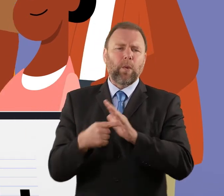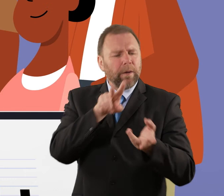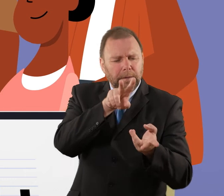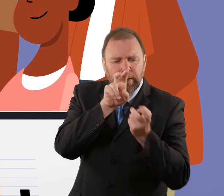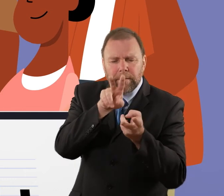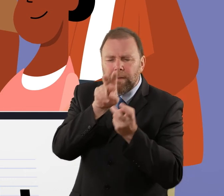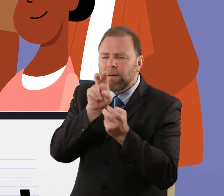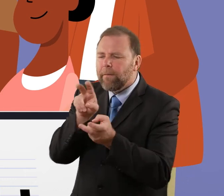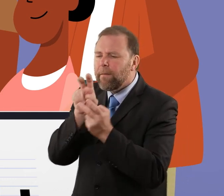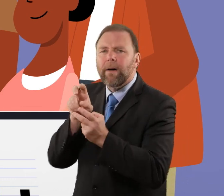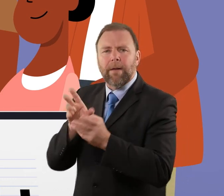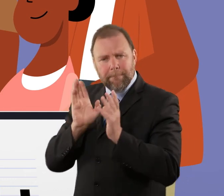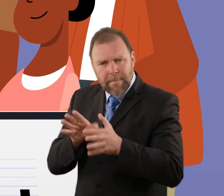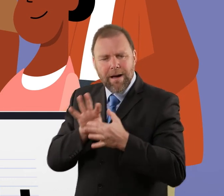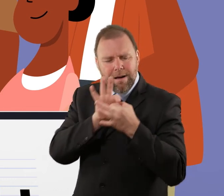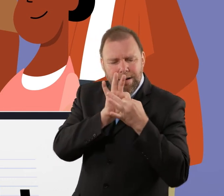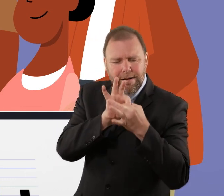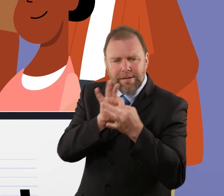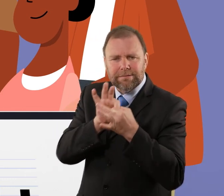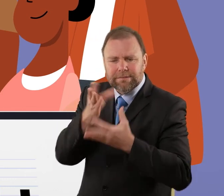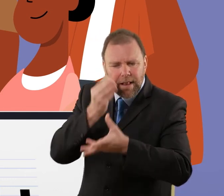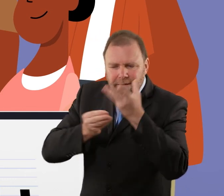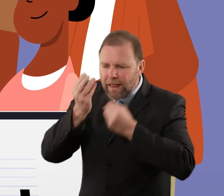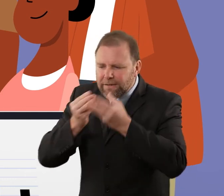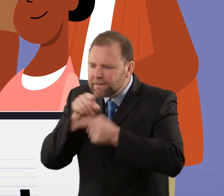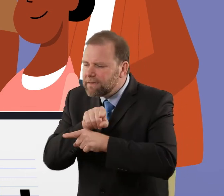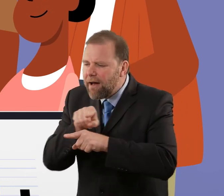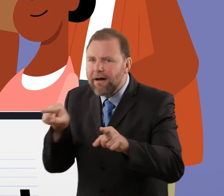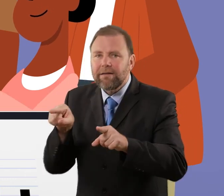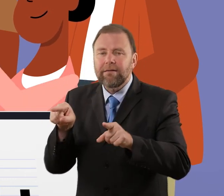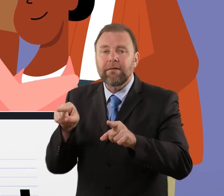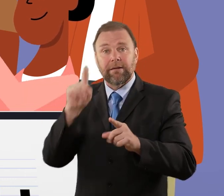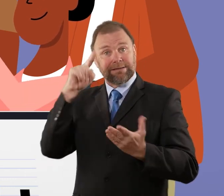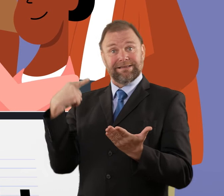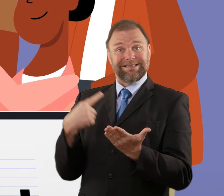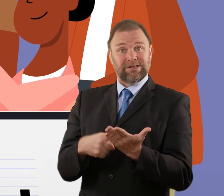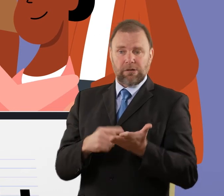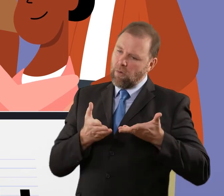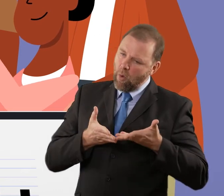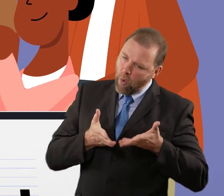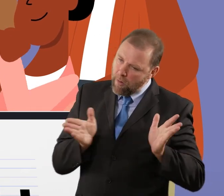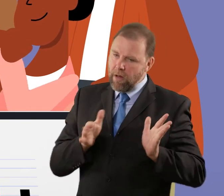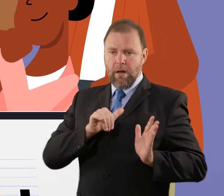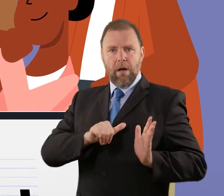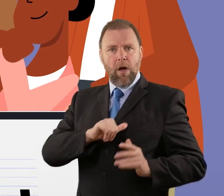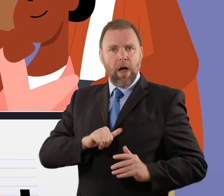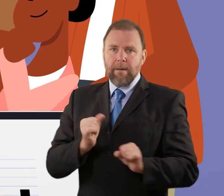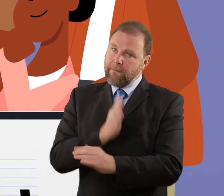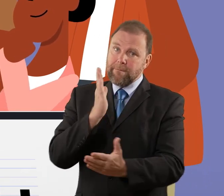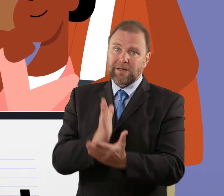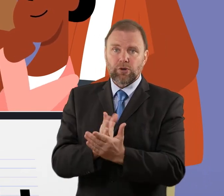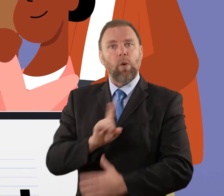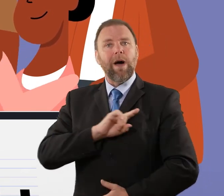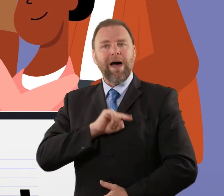bobl a gwrando arnynt. Mae gwneud penderfyniadau sy'n agored ac yn onest yn allweddol i Gymru fwy cyfartal a